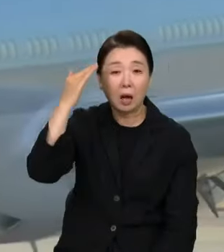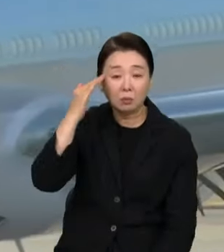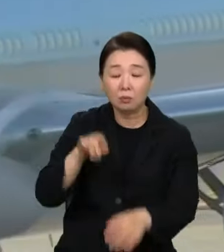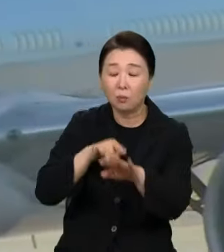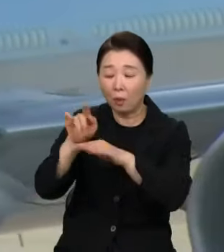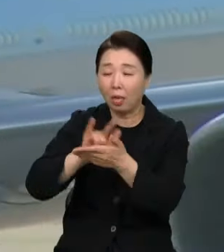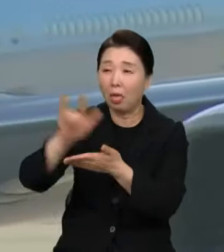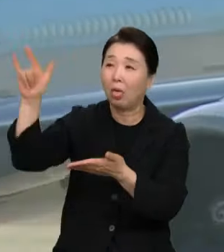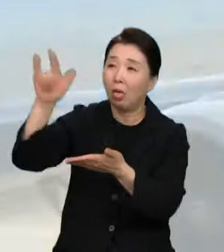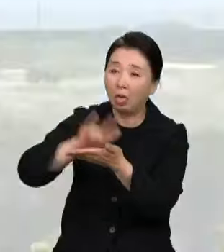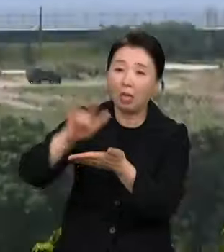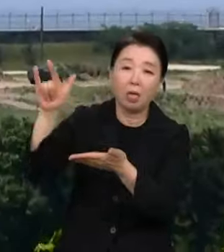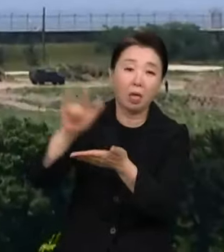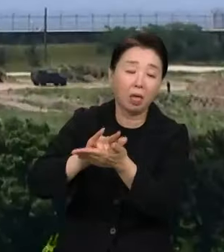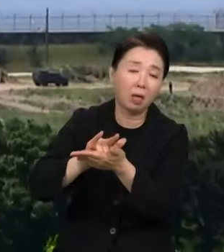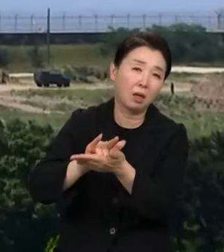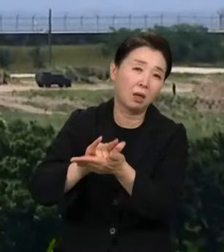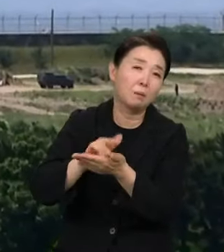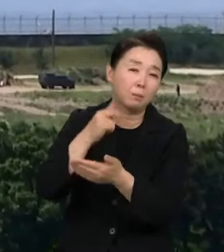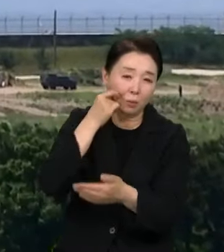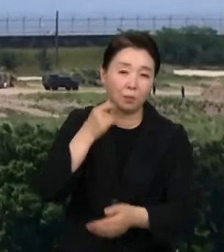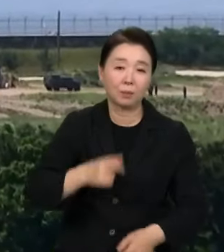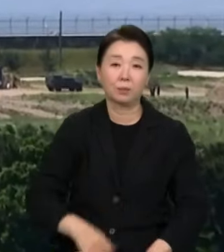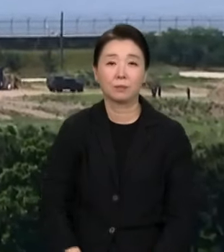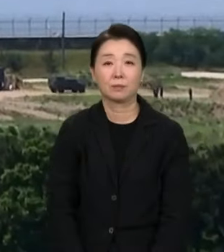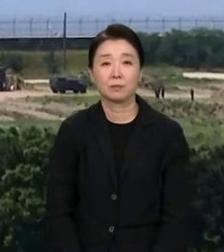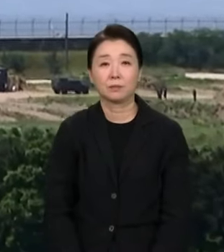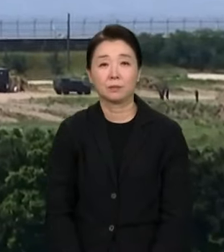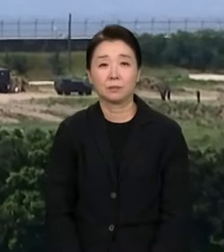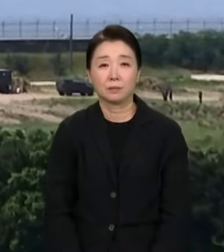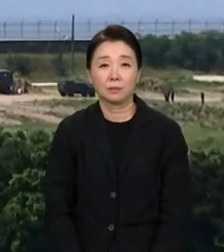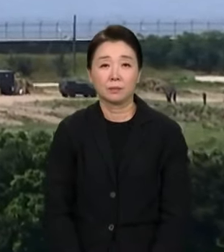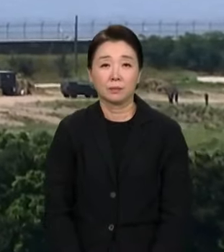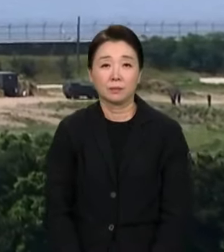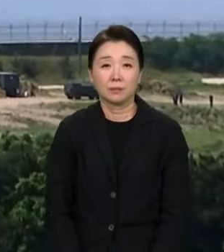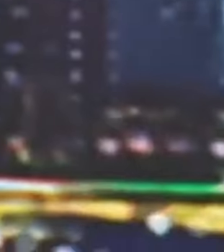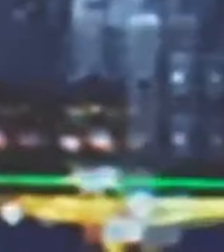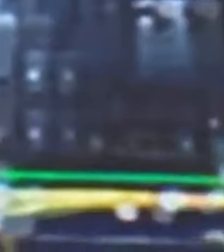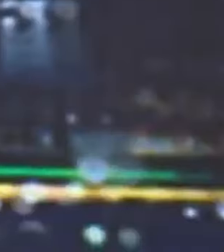이착륙이 중단됐습니다. JTBC 김재현입니다.